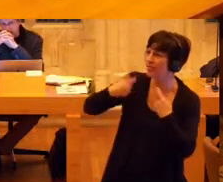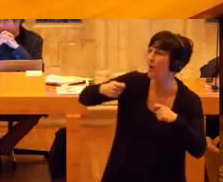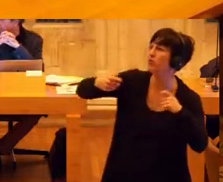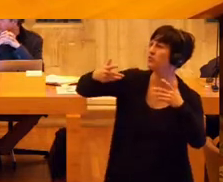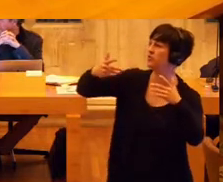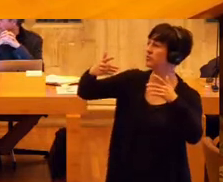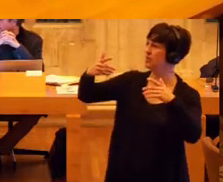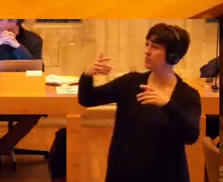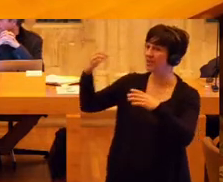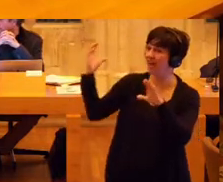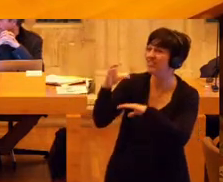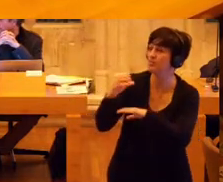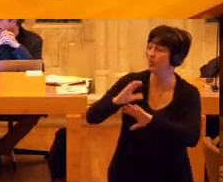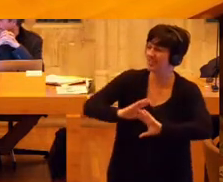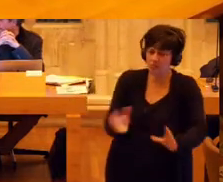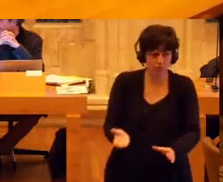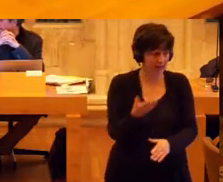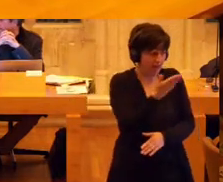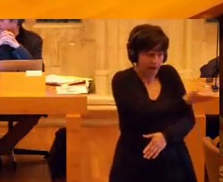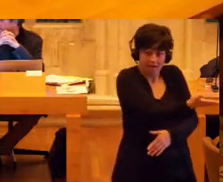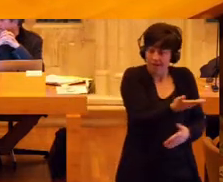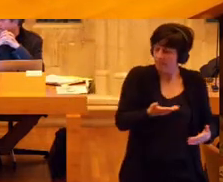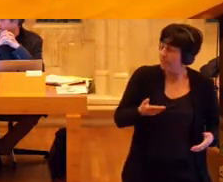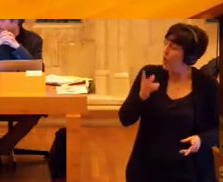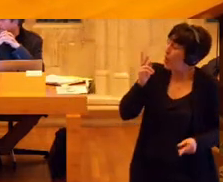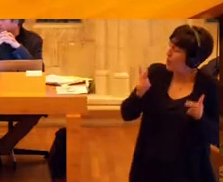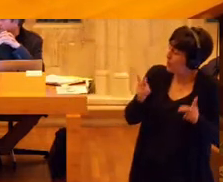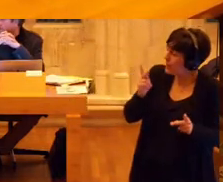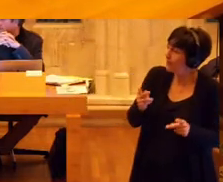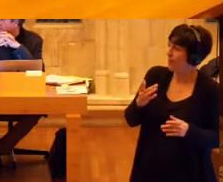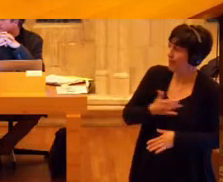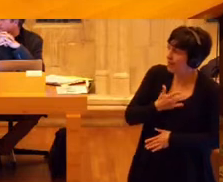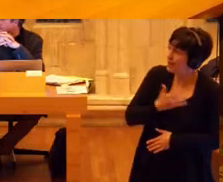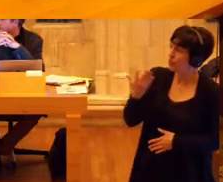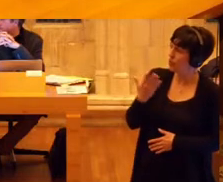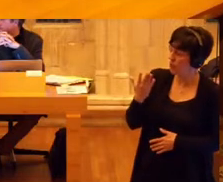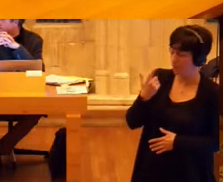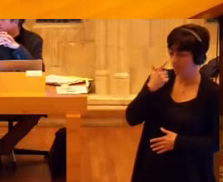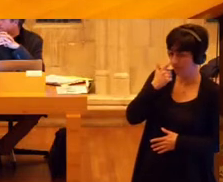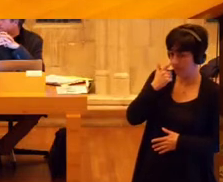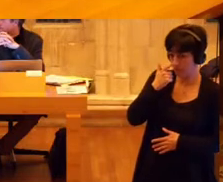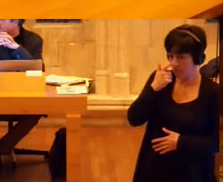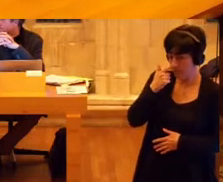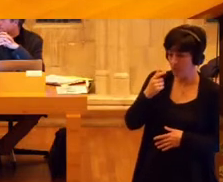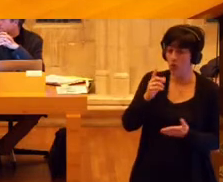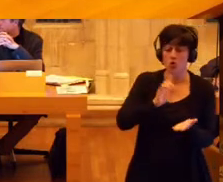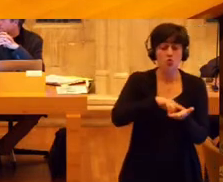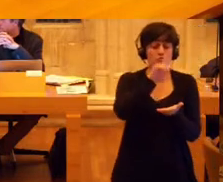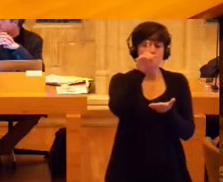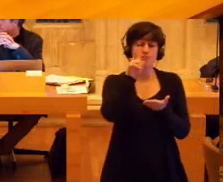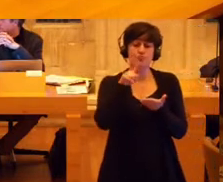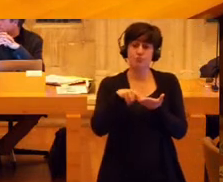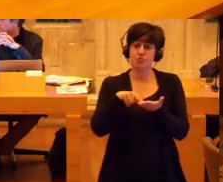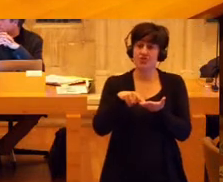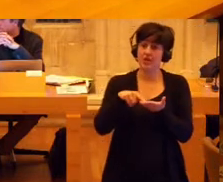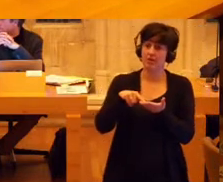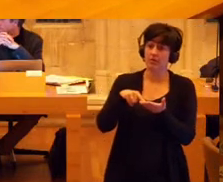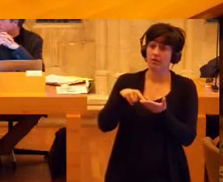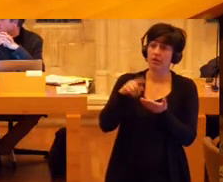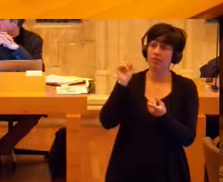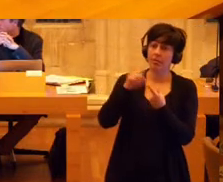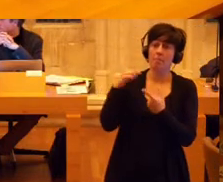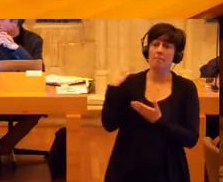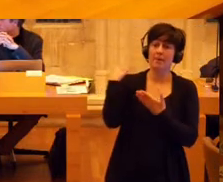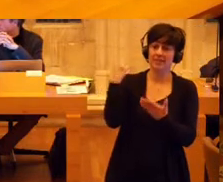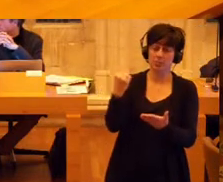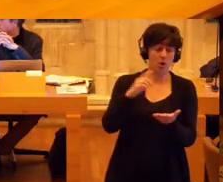Deuxième point que je voudrais dire, il serait sain et intéressant de dissocier les budgets attribués au patrimoine et les